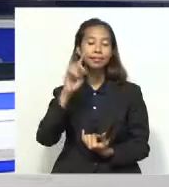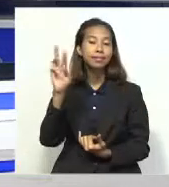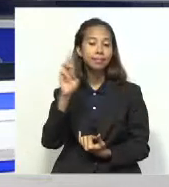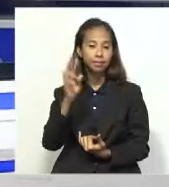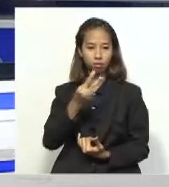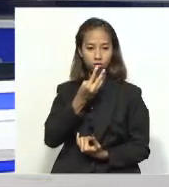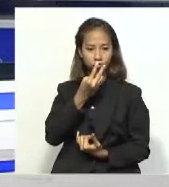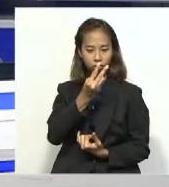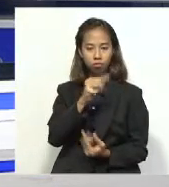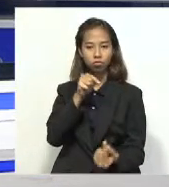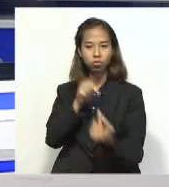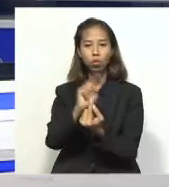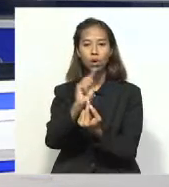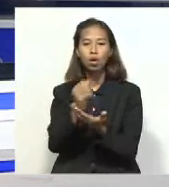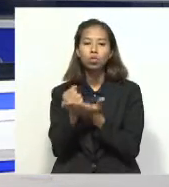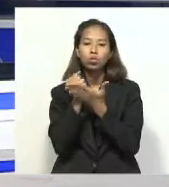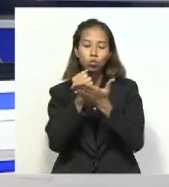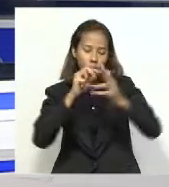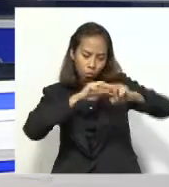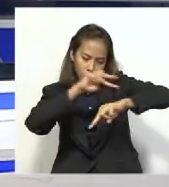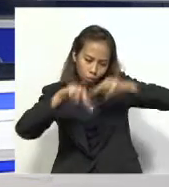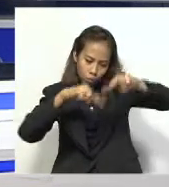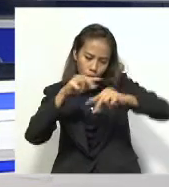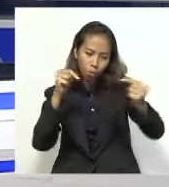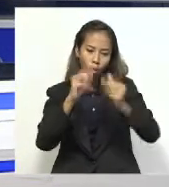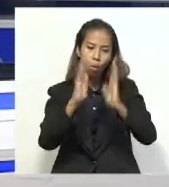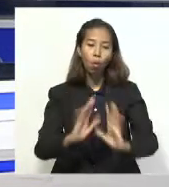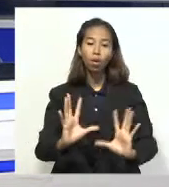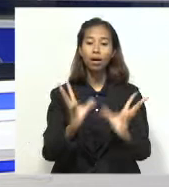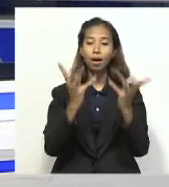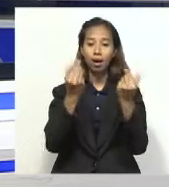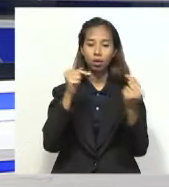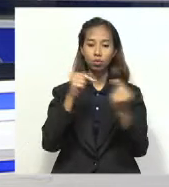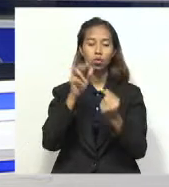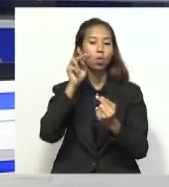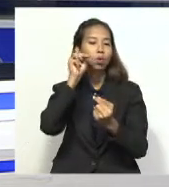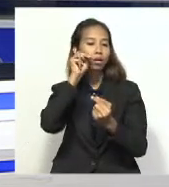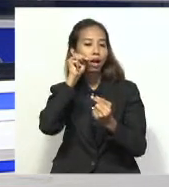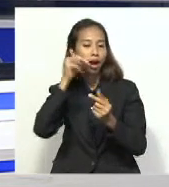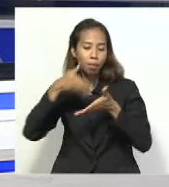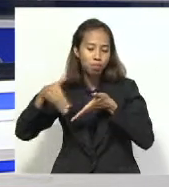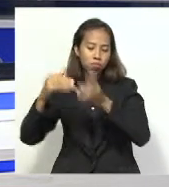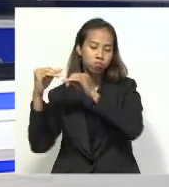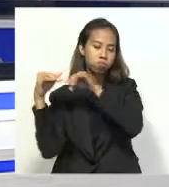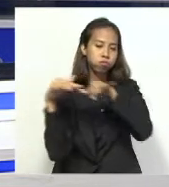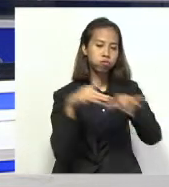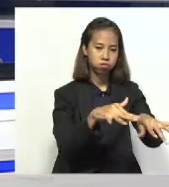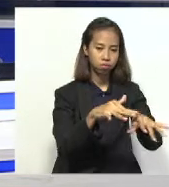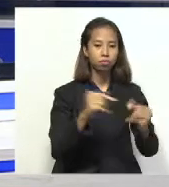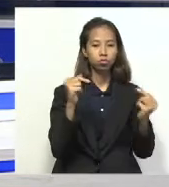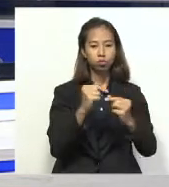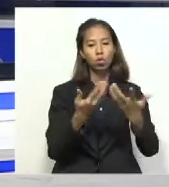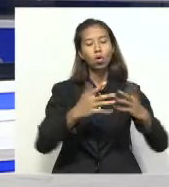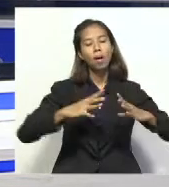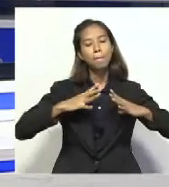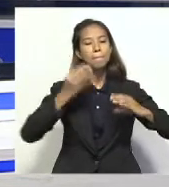เรามาติดตามความคืบหน้าการค้นหาผู้สูญหายกันก่อนนะคะจากเหตุน้ำป่าไหลหลากและดินสไลด์ค่ะในศูนย์พักพิงบ้